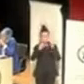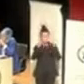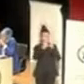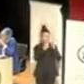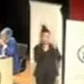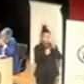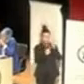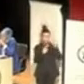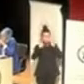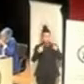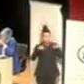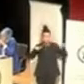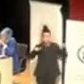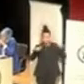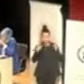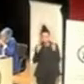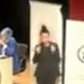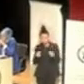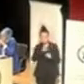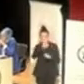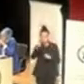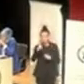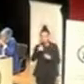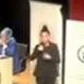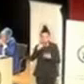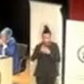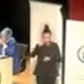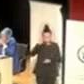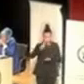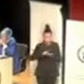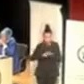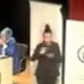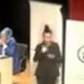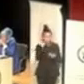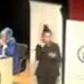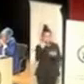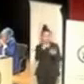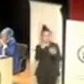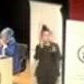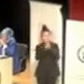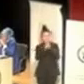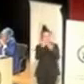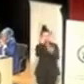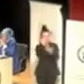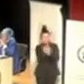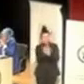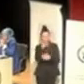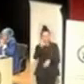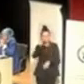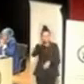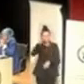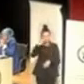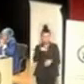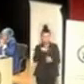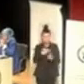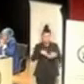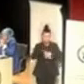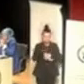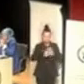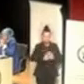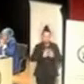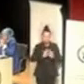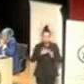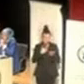barındırmaktadır. Kullanıcılar indirdikleri e-kitapları 15 gün süreyle kitaplıklarında saklayarak kendi kitaplıklarını